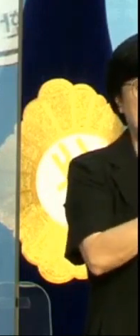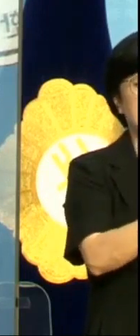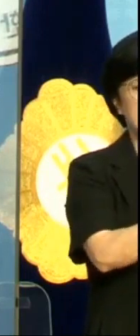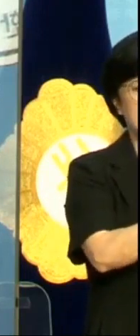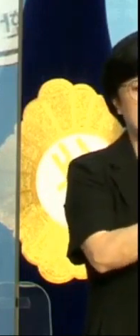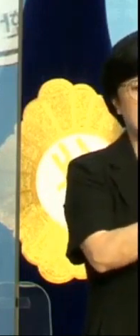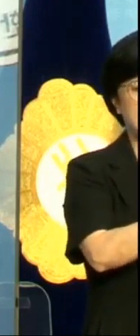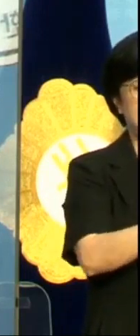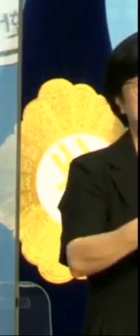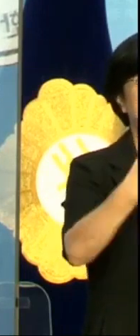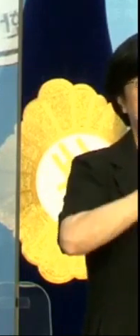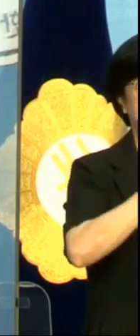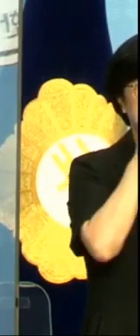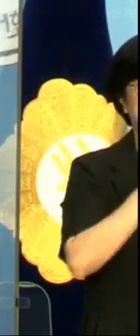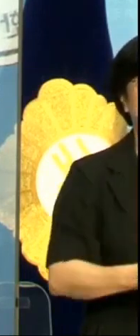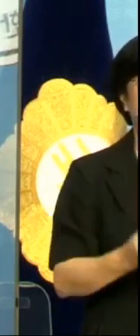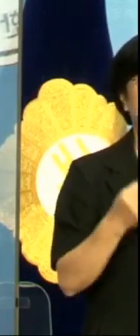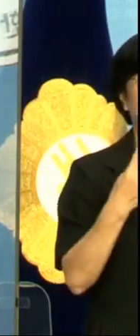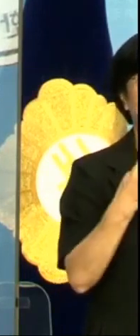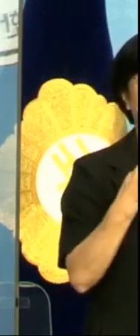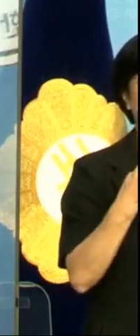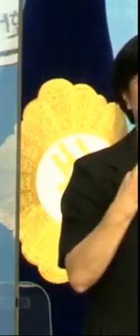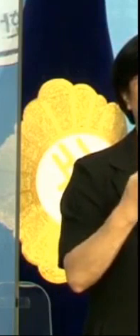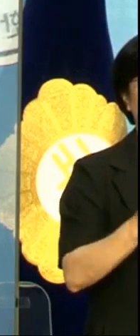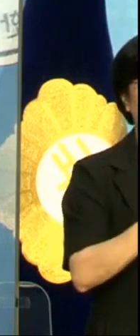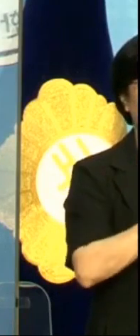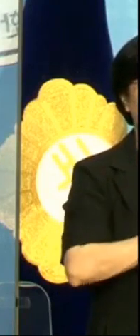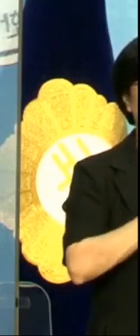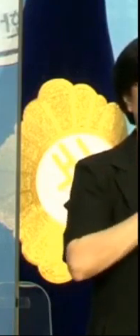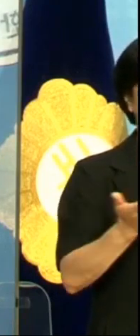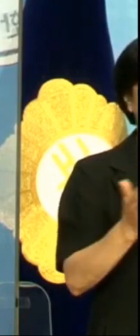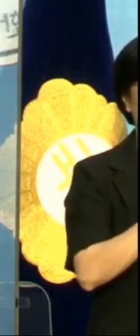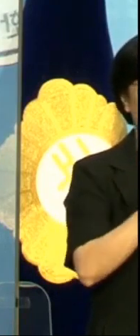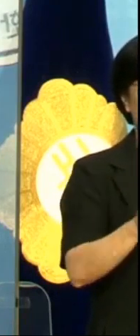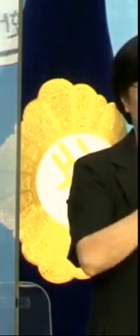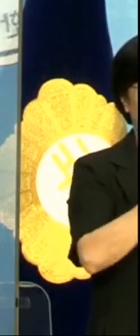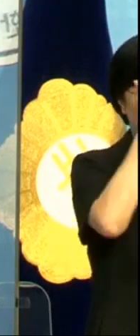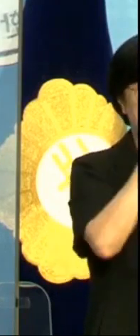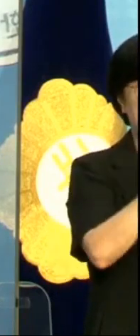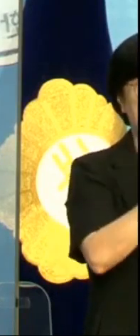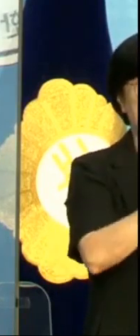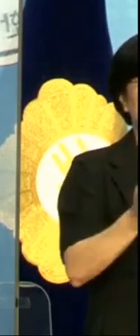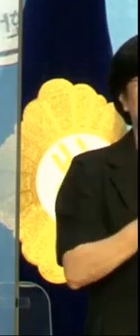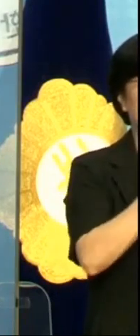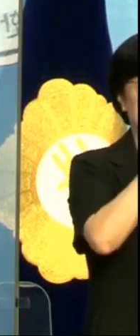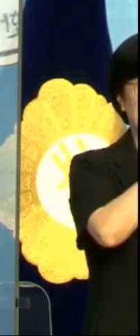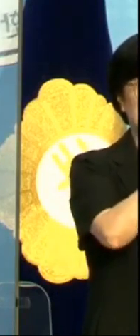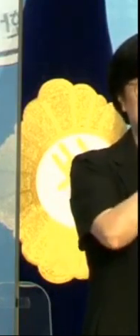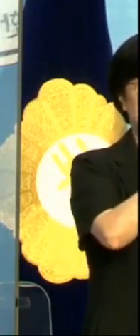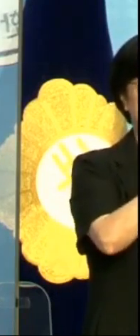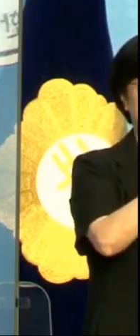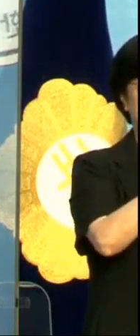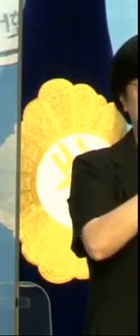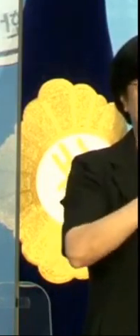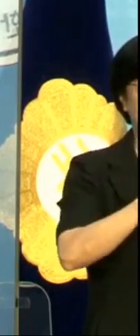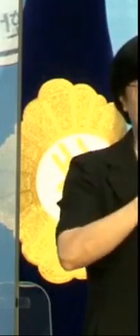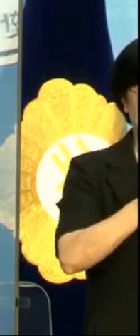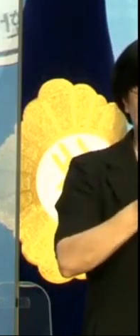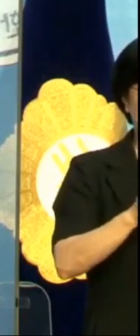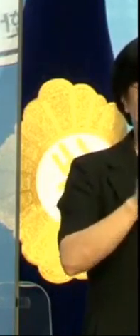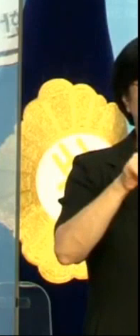포함되어 있습니다 또 1 공직자윤리법 에서 규율하고 있는 공직자의 재산 등록 쭉 주식 백지 신 딱